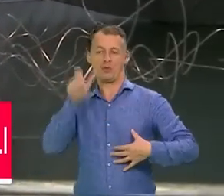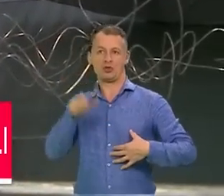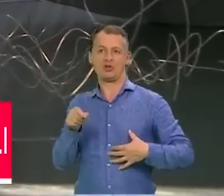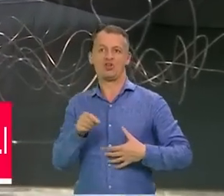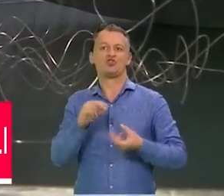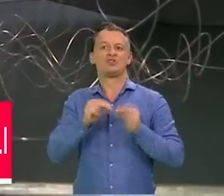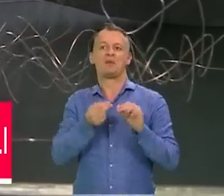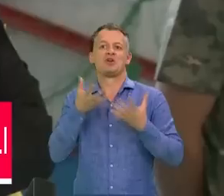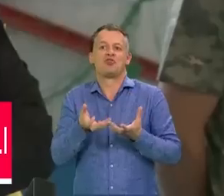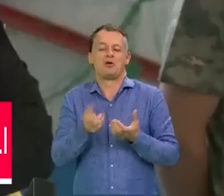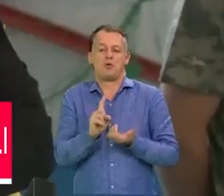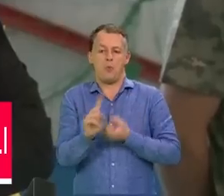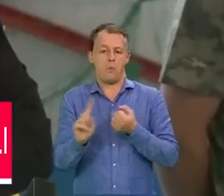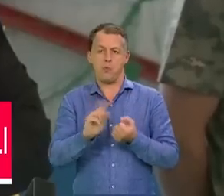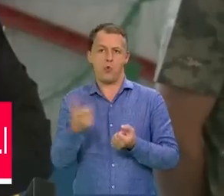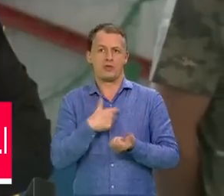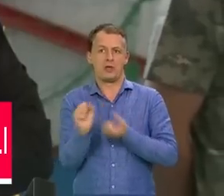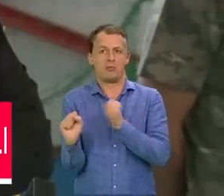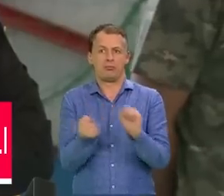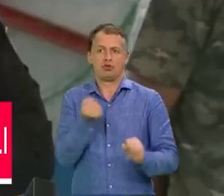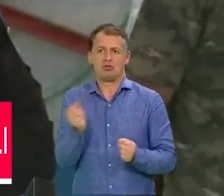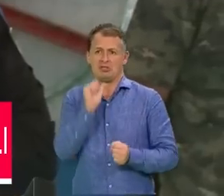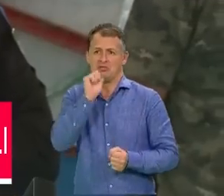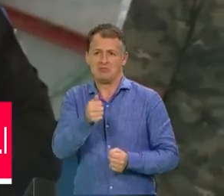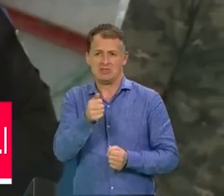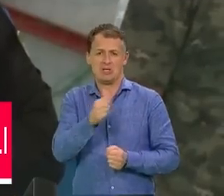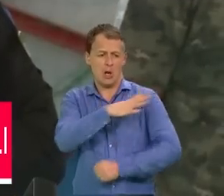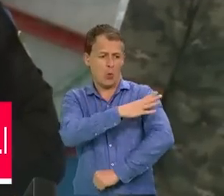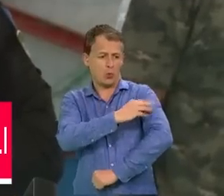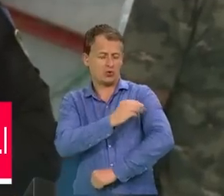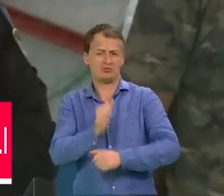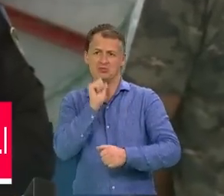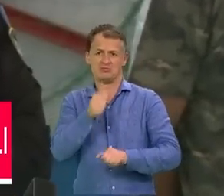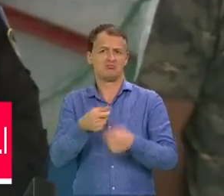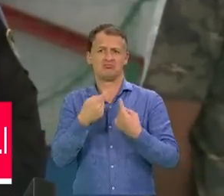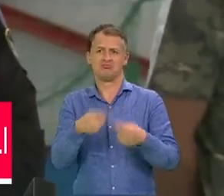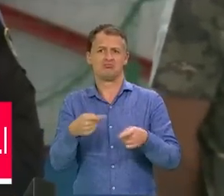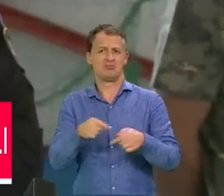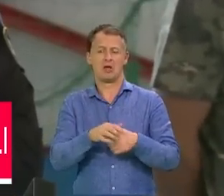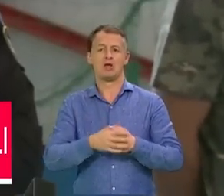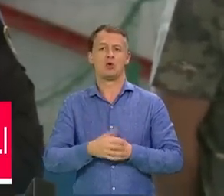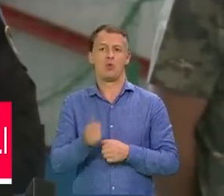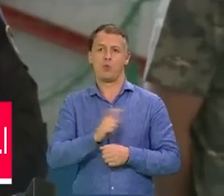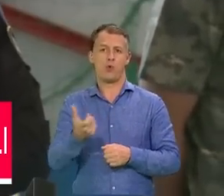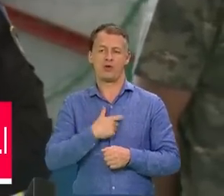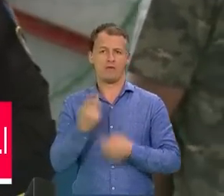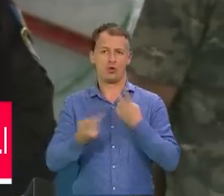incapacitate neuromusculară care nu-i mai permite să își coordoneze mișcările și nici nu-i mai permite să-și folosească musculatura.